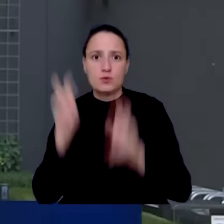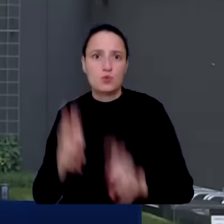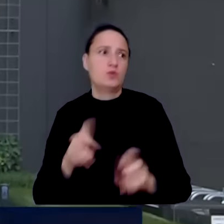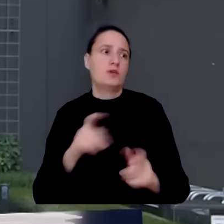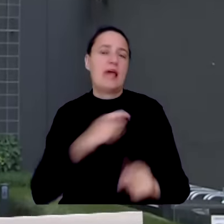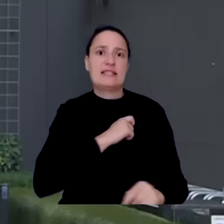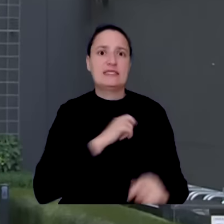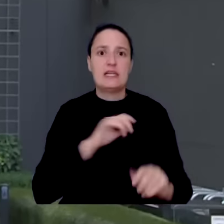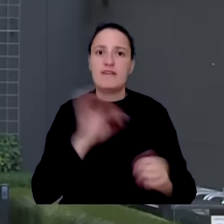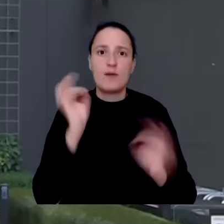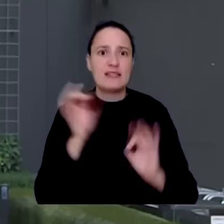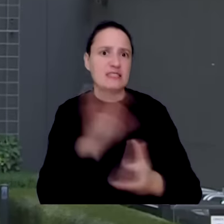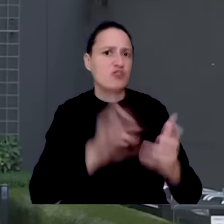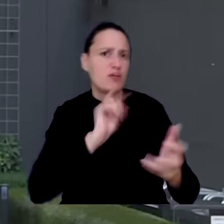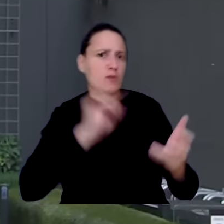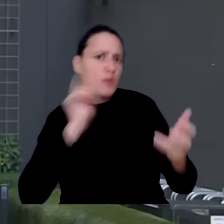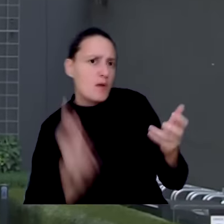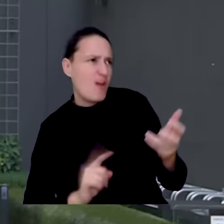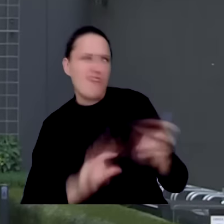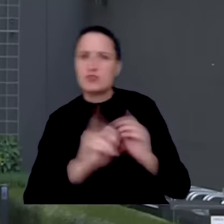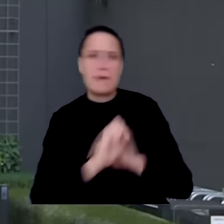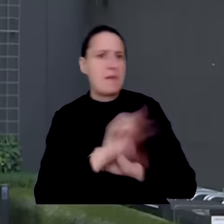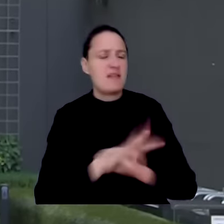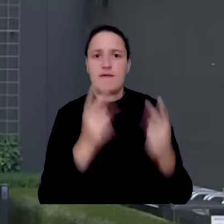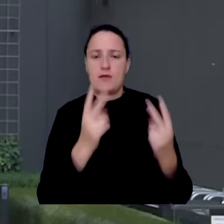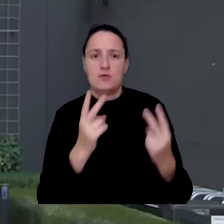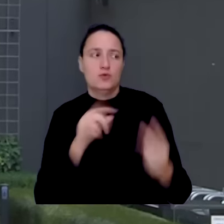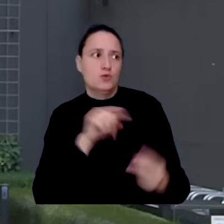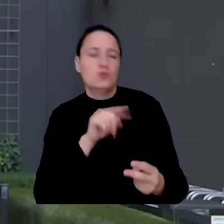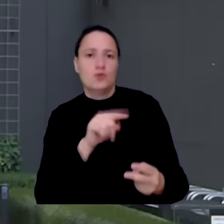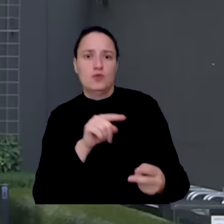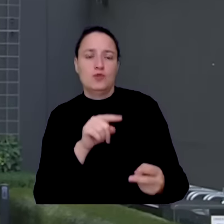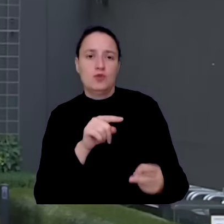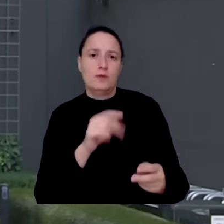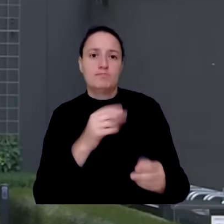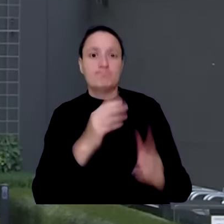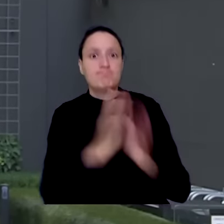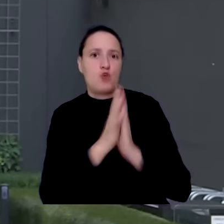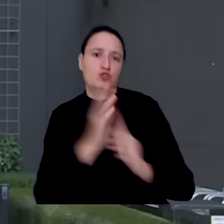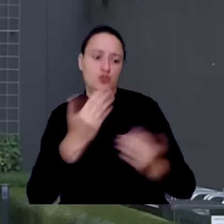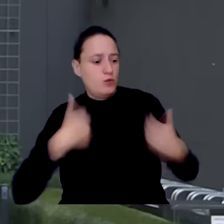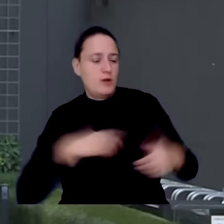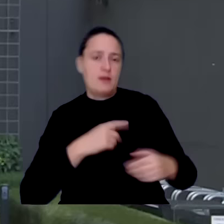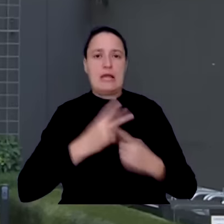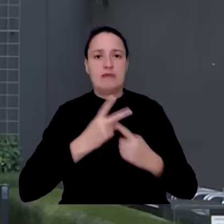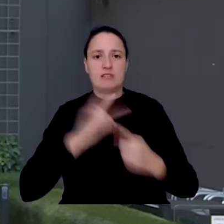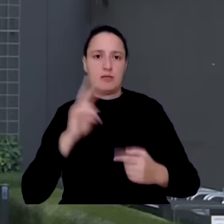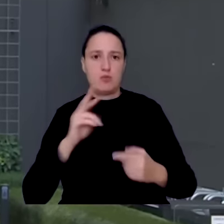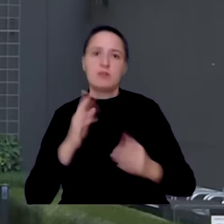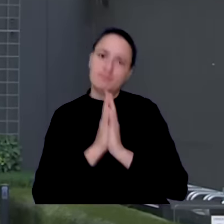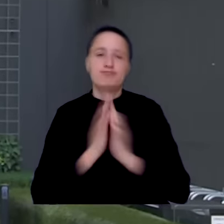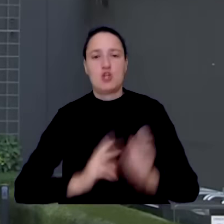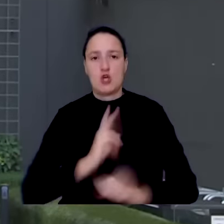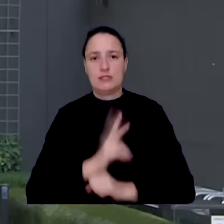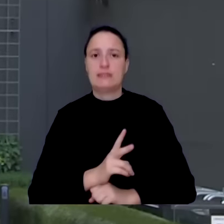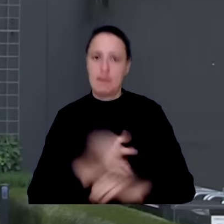informacyjnych świata. I w zasadzie wszystkie największe informacyjne agencje świata zwróciły się do nas z prośbą o dostęp do